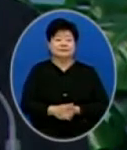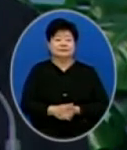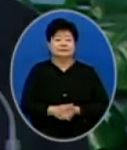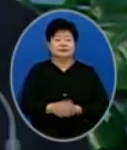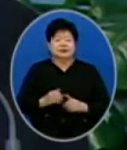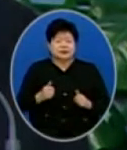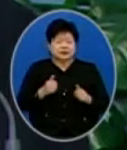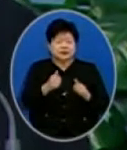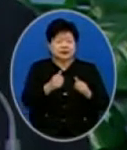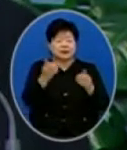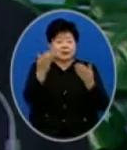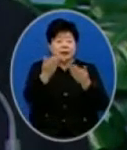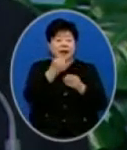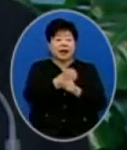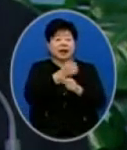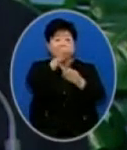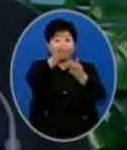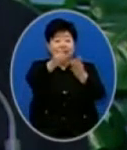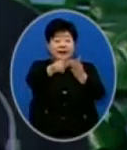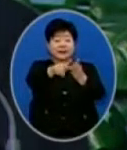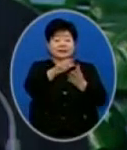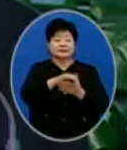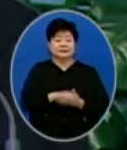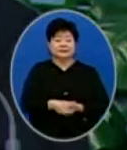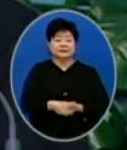그 성실한 머리를 하는데